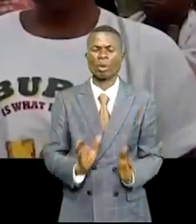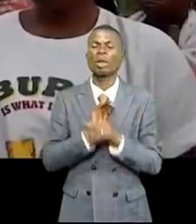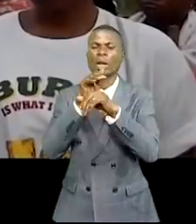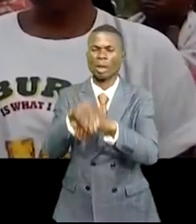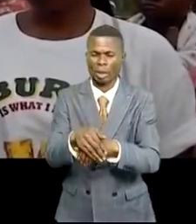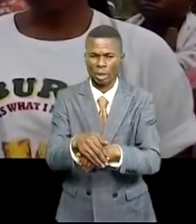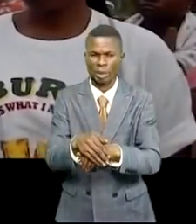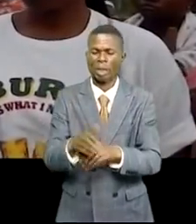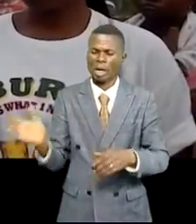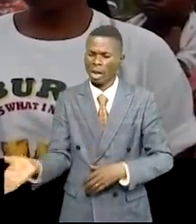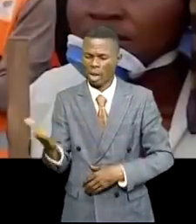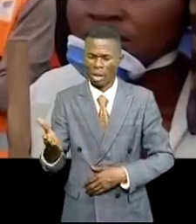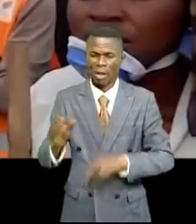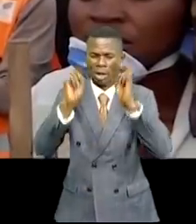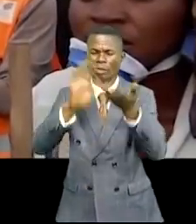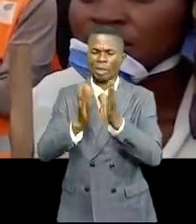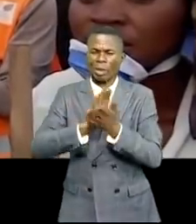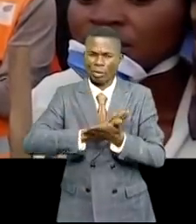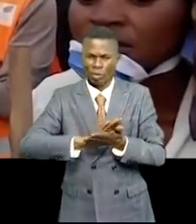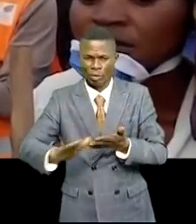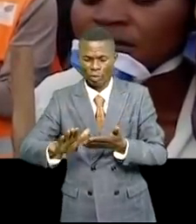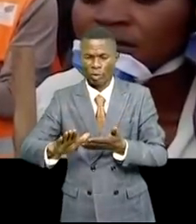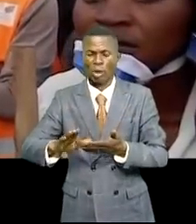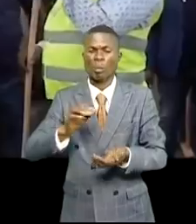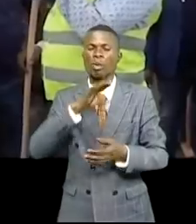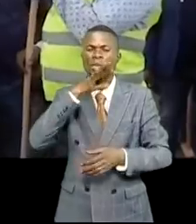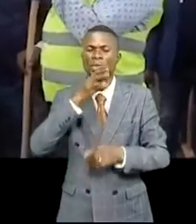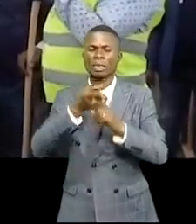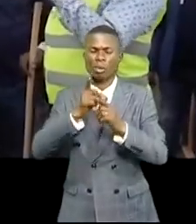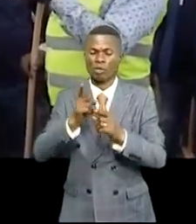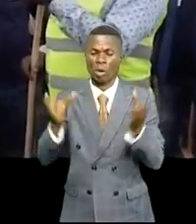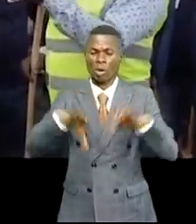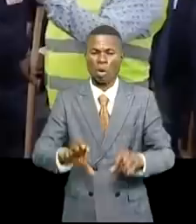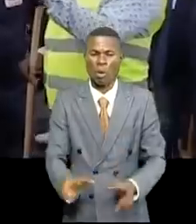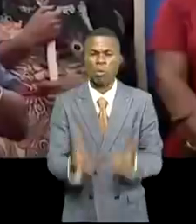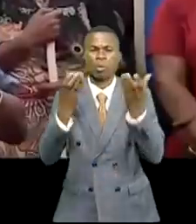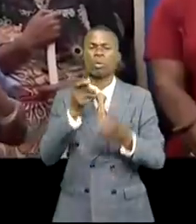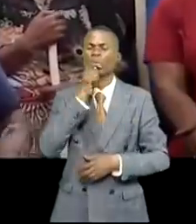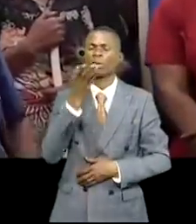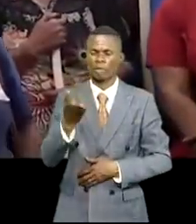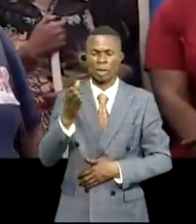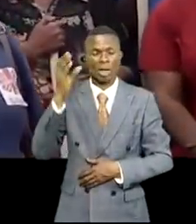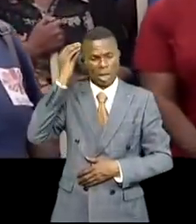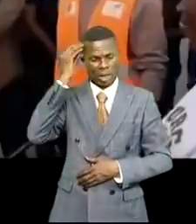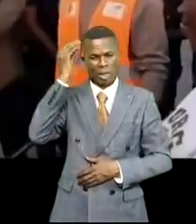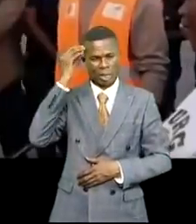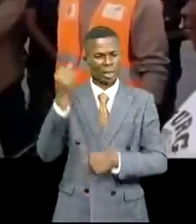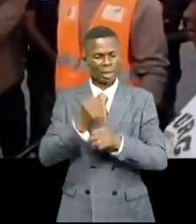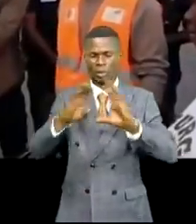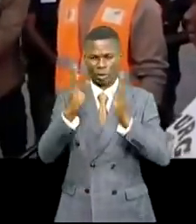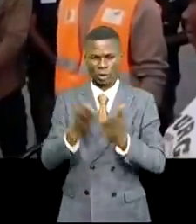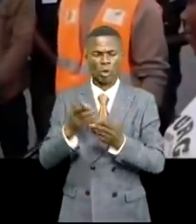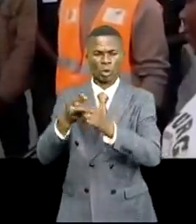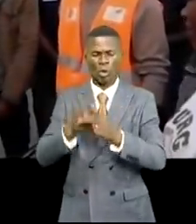à rendre propre cette ville au pied du volcan Niragongo. Juvelin Dabereye reconnaît que c'est un devoir de tous de veiller à